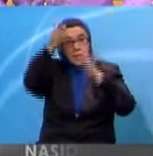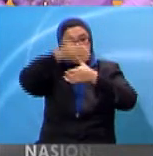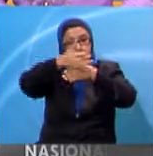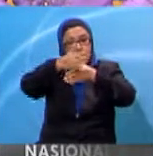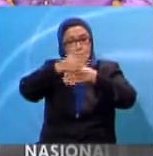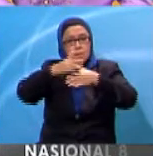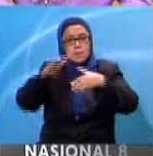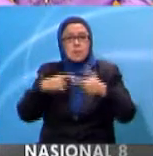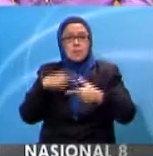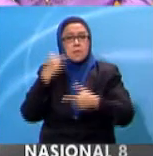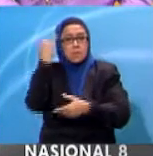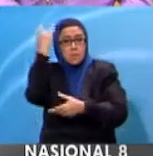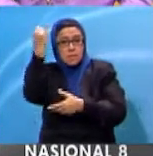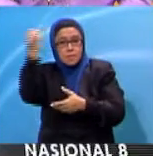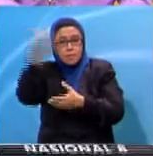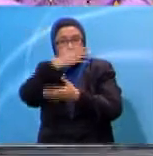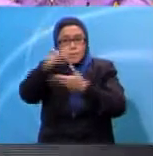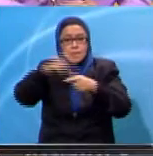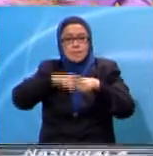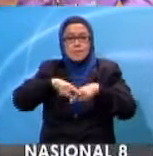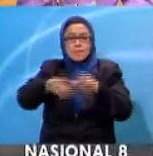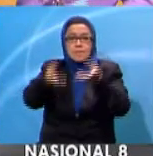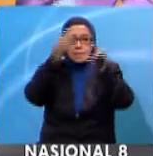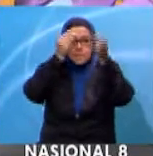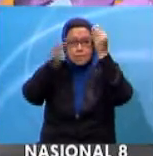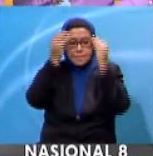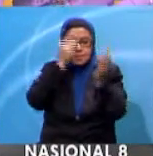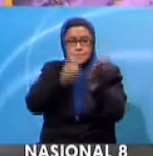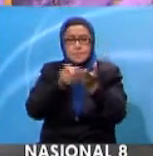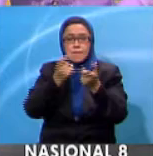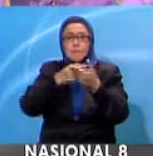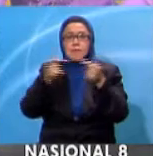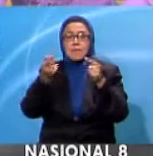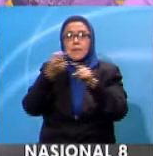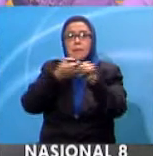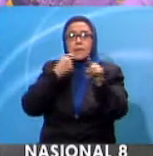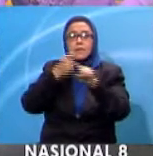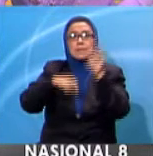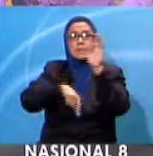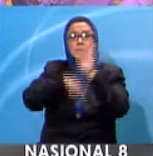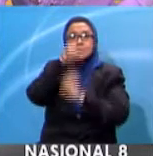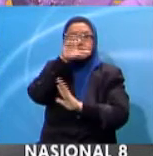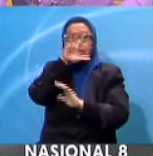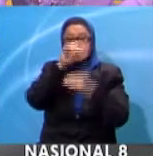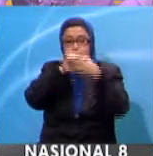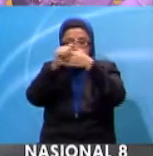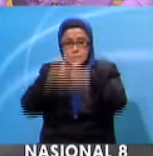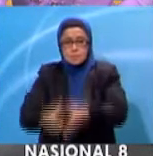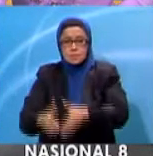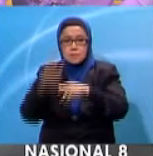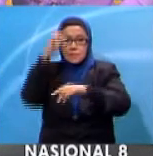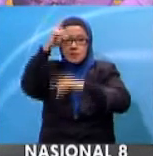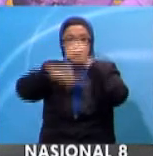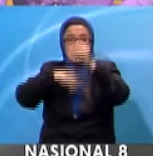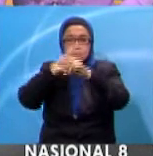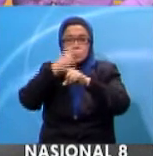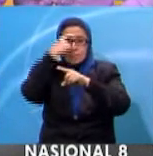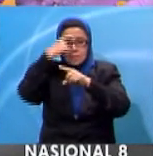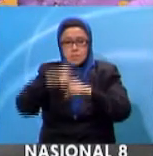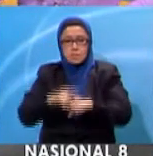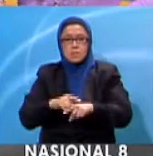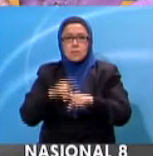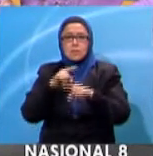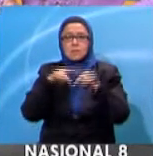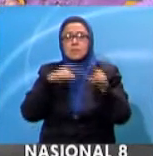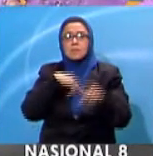berkongsi pandangan dan menimba pengalaman dengan lebih 20 pemimpin dunia berhubung mengurangi risiko bencana. Laporan Siti